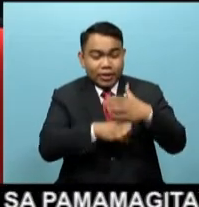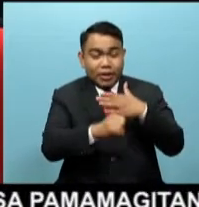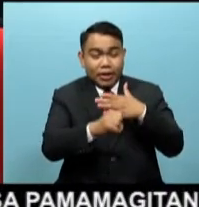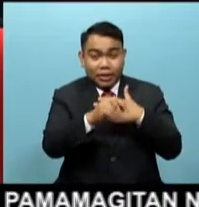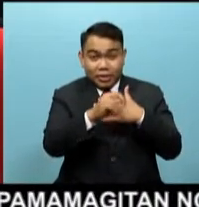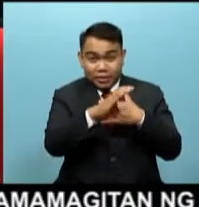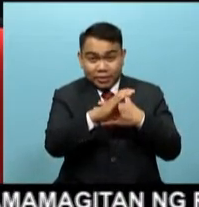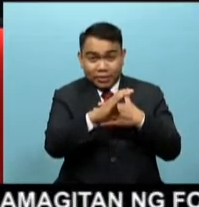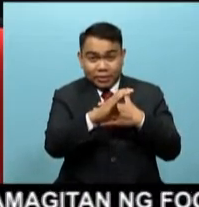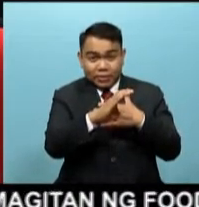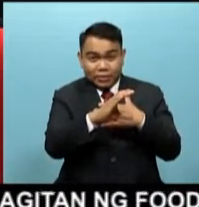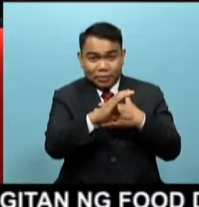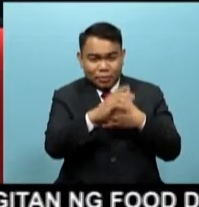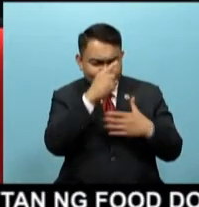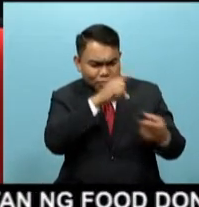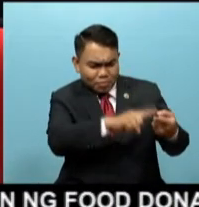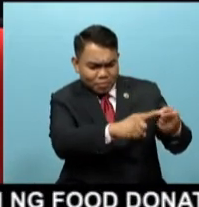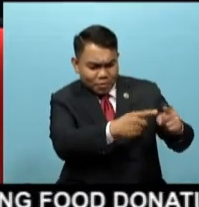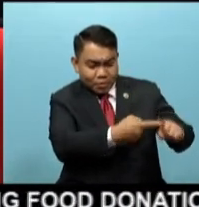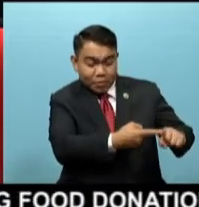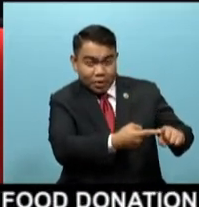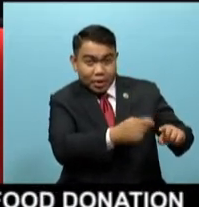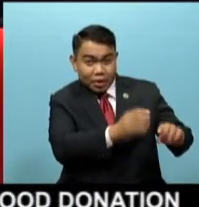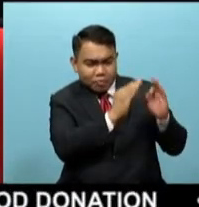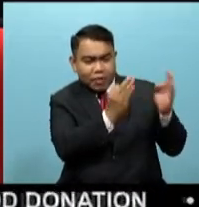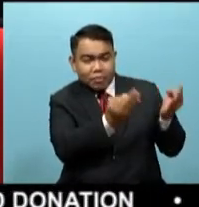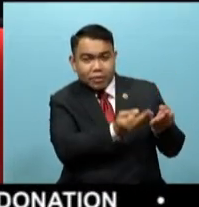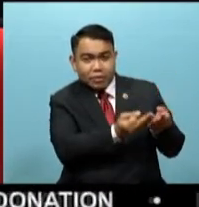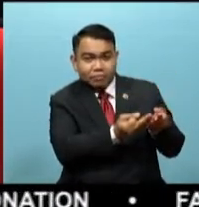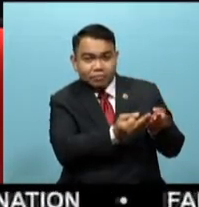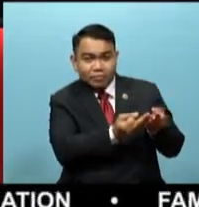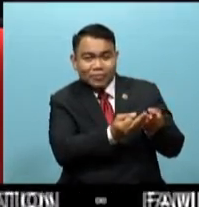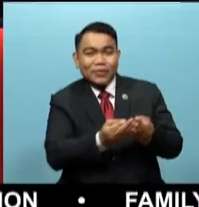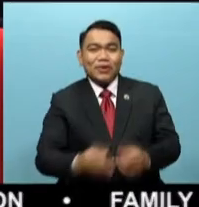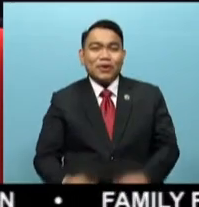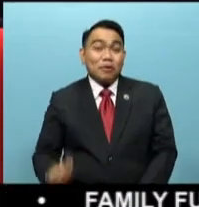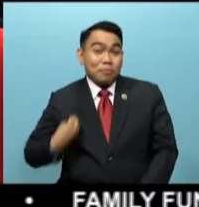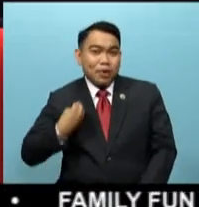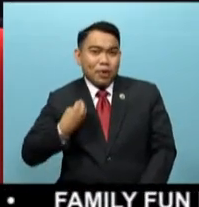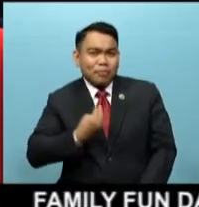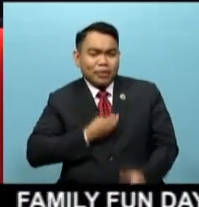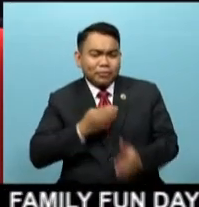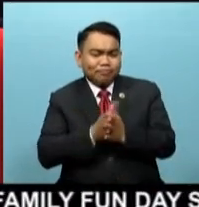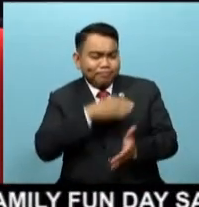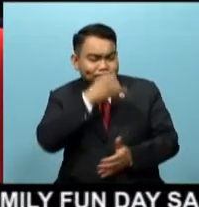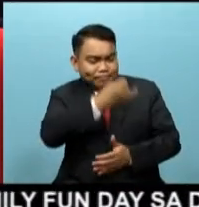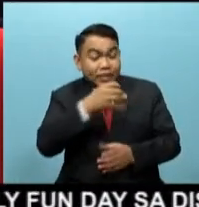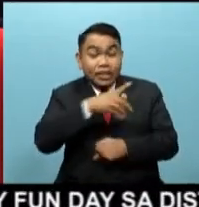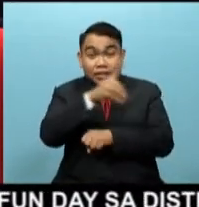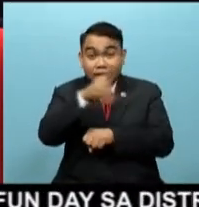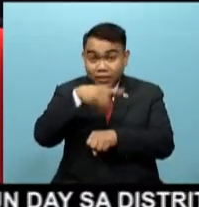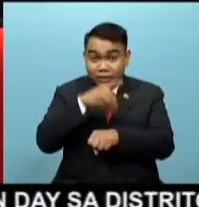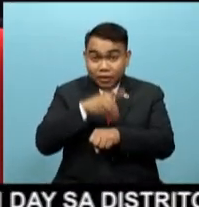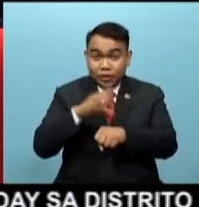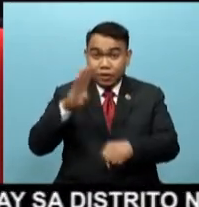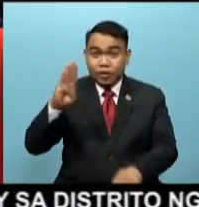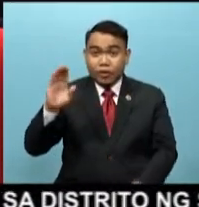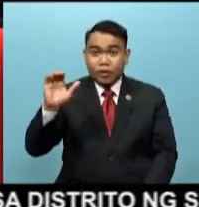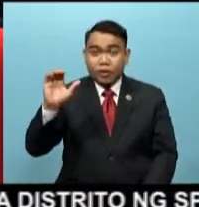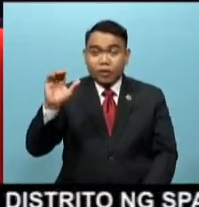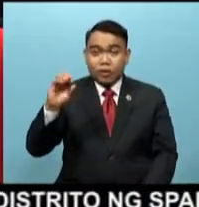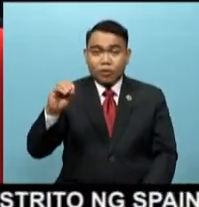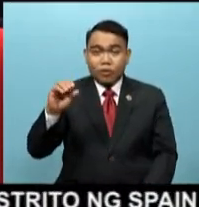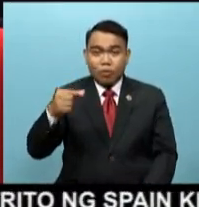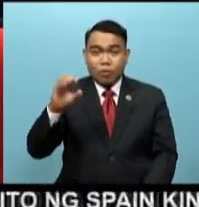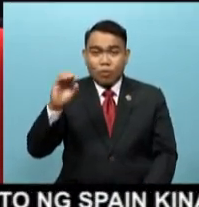ni Cristo ang kanilang mga kaibigan at mga mahal sa buhay, masiglang ipinag-anyaya ng mga kapatid sa distrito ng Bogo City, Cebu, ang ginanap